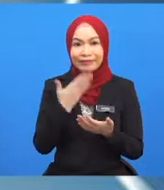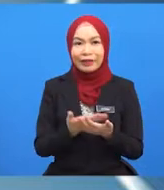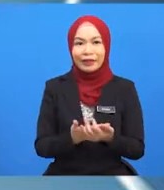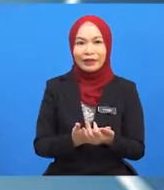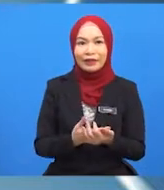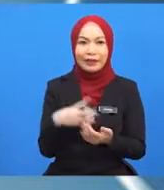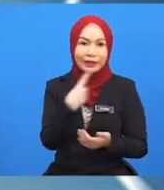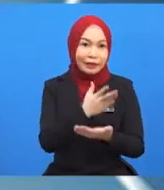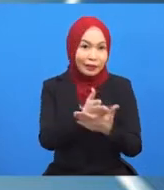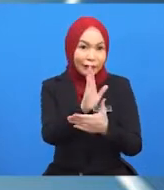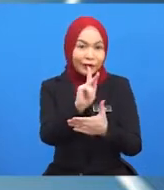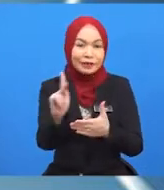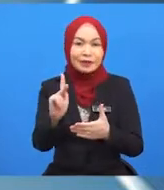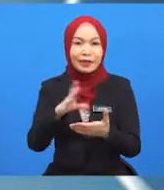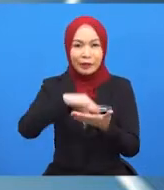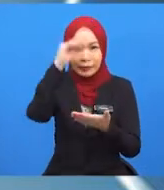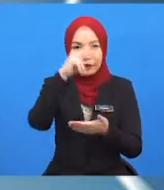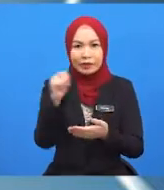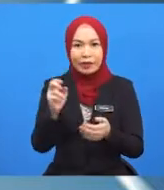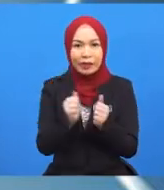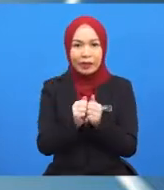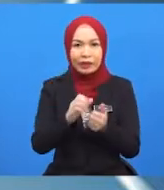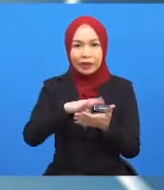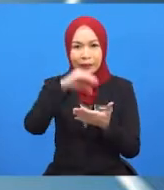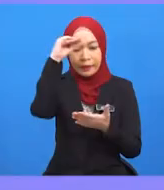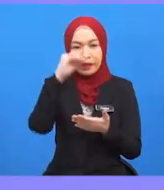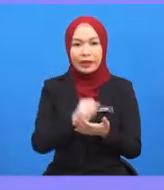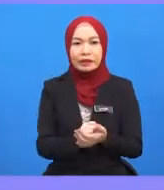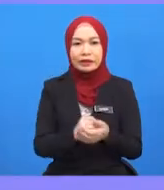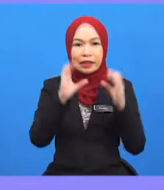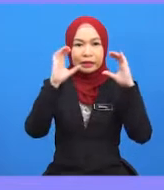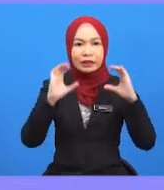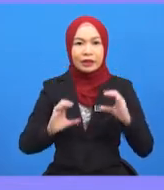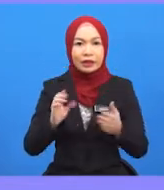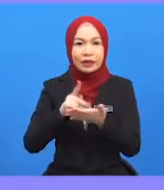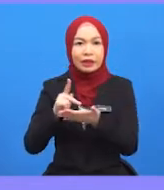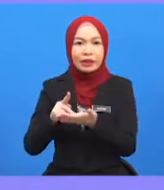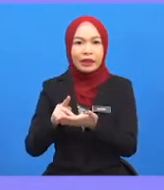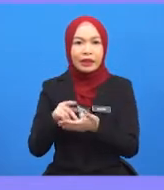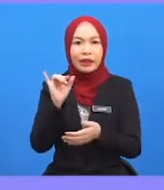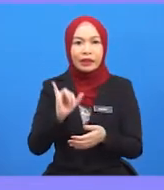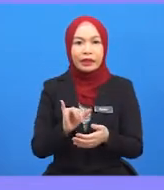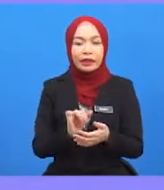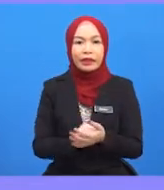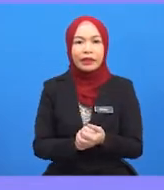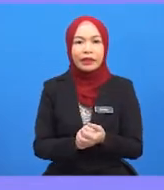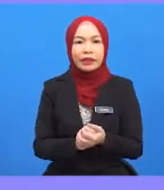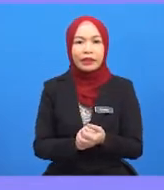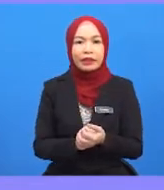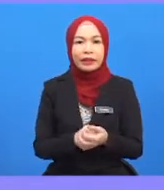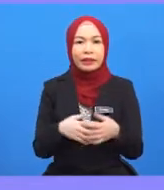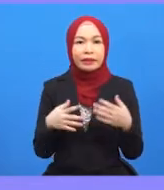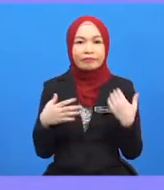Baiklah, kita teruskan pembelajaran dengan mempelajari kaedah pengiraan yang melibatkan tindak